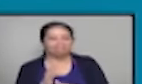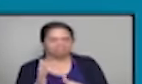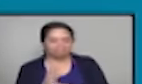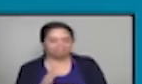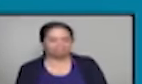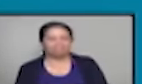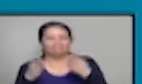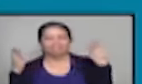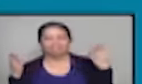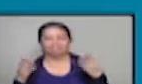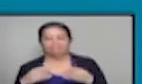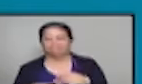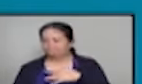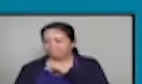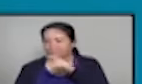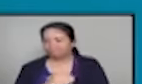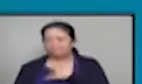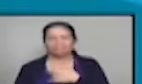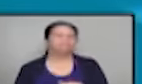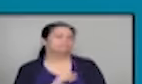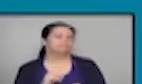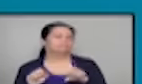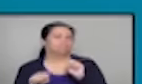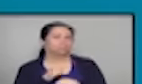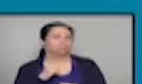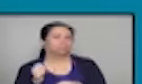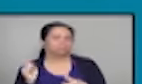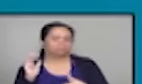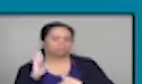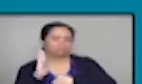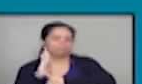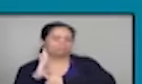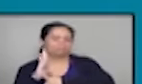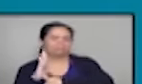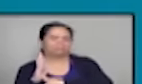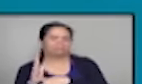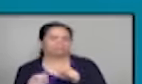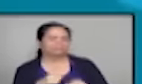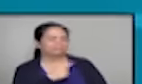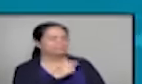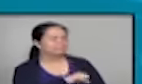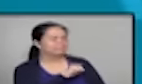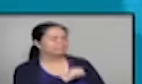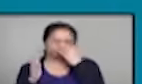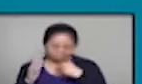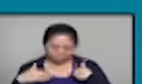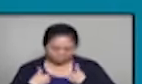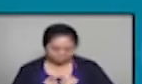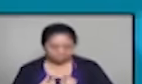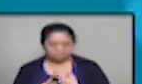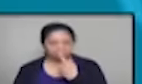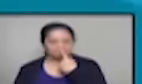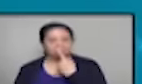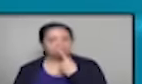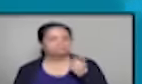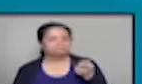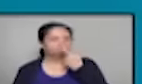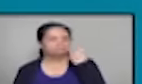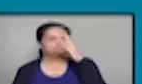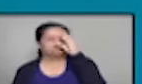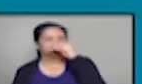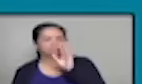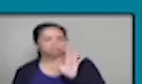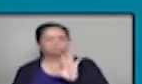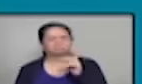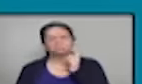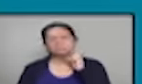ko po. Buti din niya naramdaman na yung kanyang daliri pala, pinadidiin mo na doon sa cellphone niya. Oo, pinadidiin ko na sa cellphone niya. Tapos, okay. Yung sinabi niya kasing yung lalaki na huwag